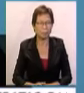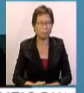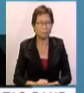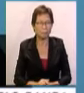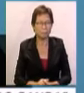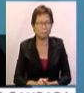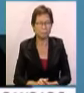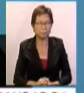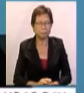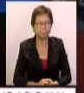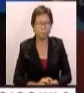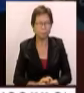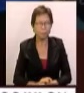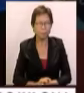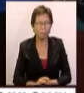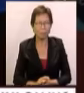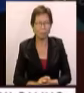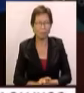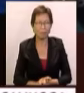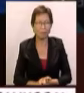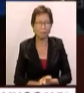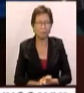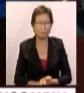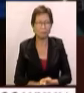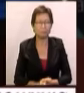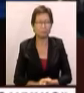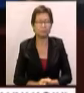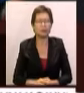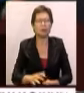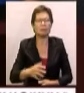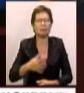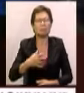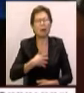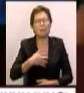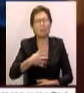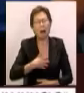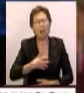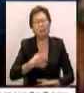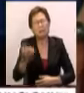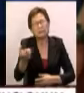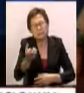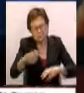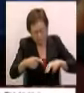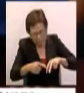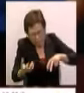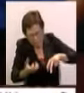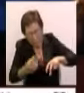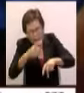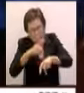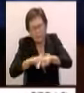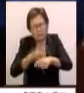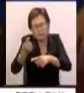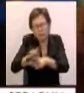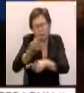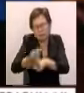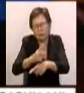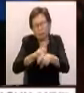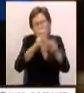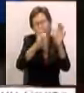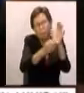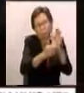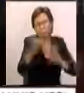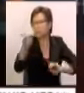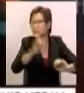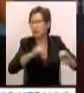for tomorrow match. Aidil semalam mengadu mengalami kesakitan di bahagian kaki ketika menjalani sesi latihan di Bangkok.